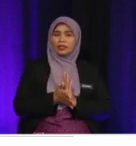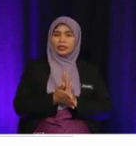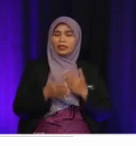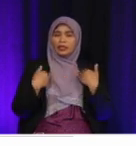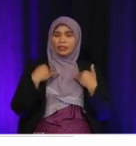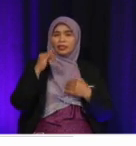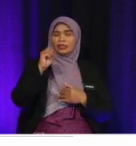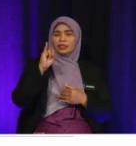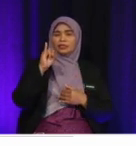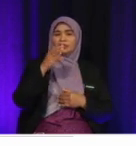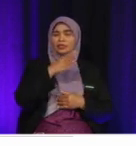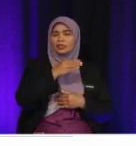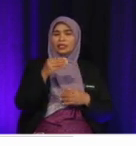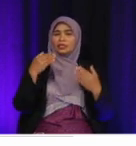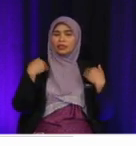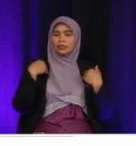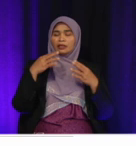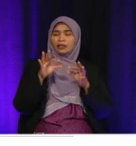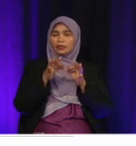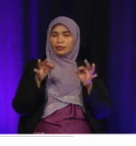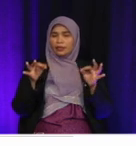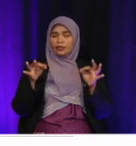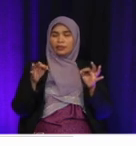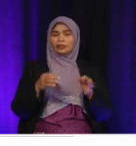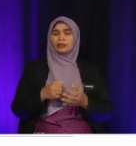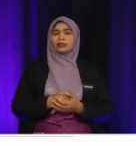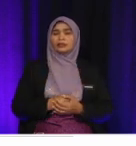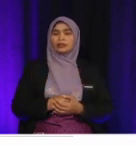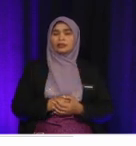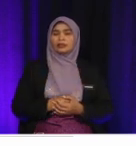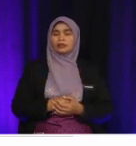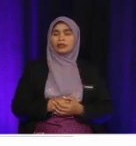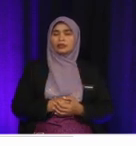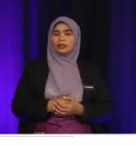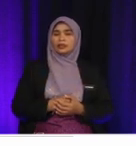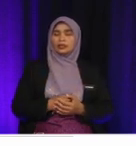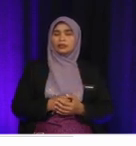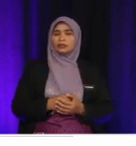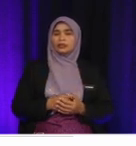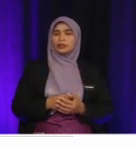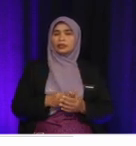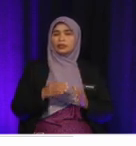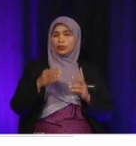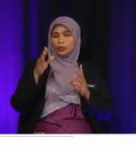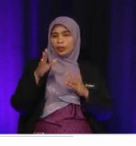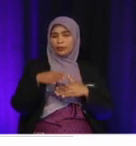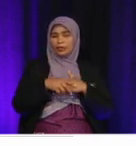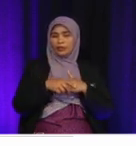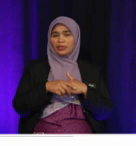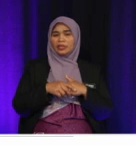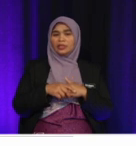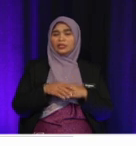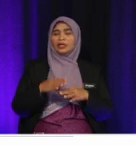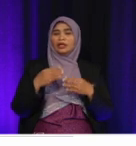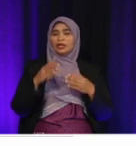isi dan ada huraian ya manakala hikmah perkahwinan tadi Jelaskan dia